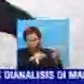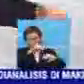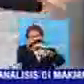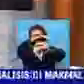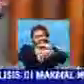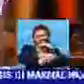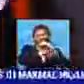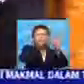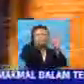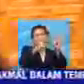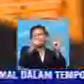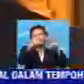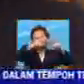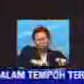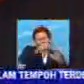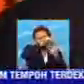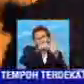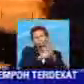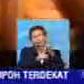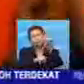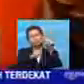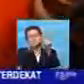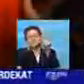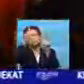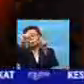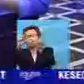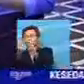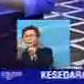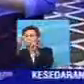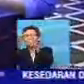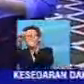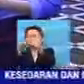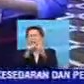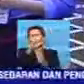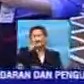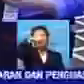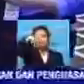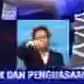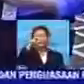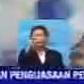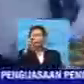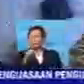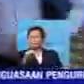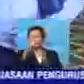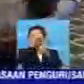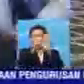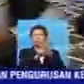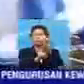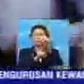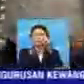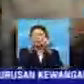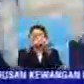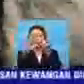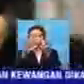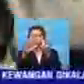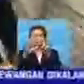4 Januari lepas disiasat mengikut seksyen 231 akta sprm 2009 seksyen 165